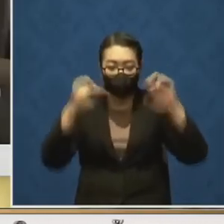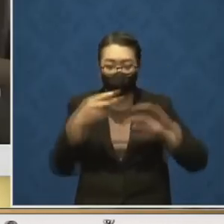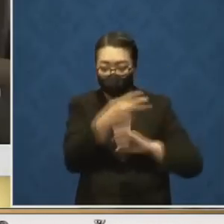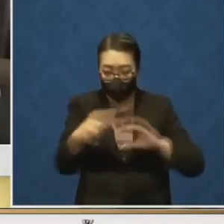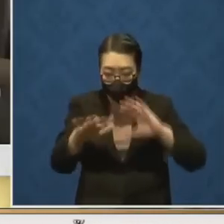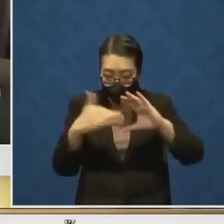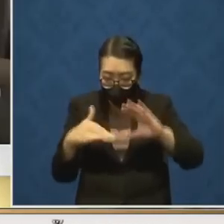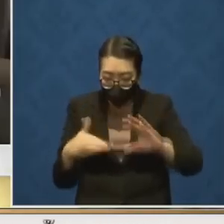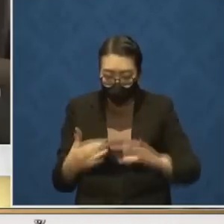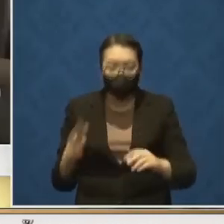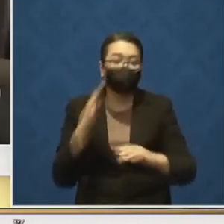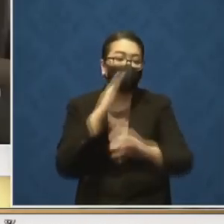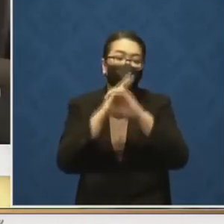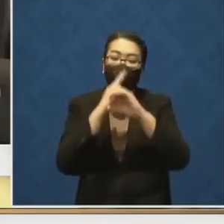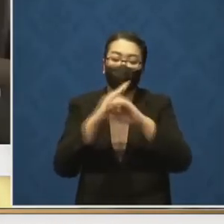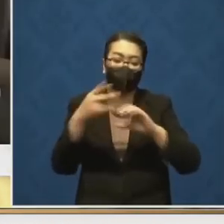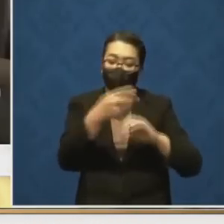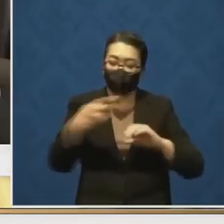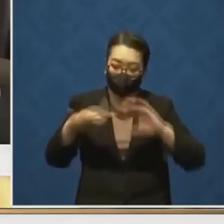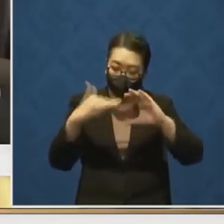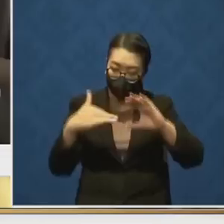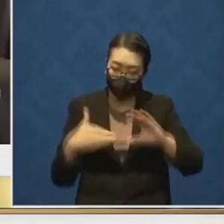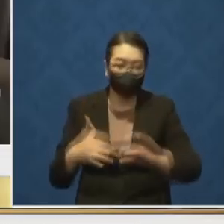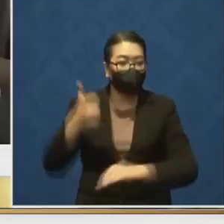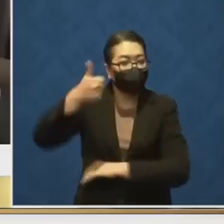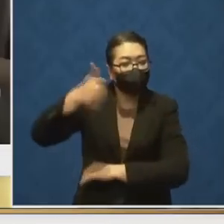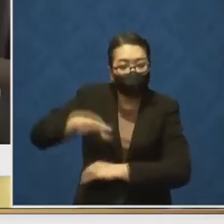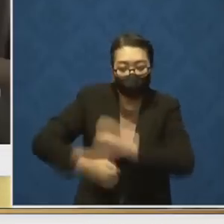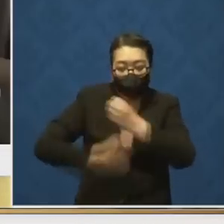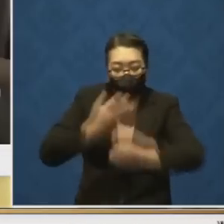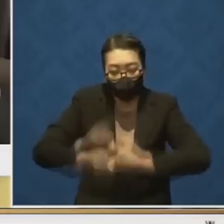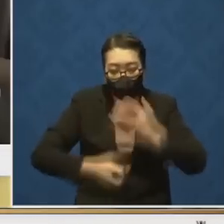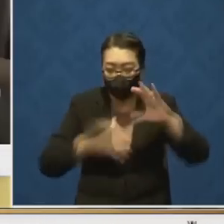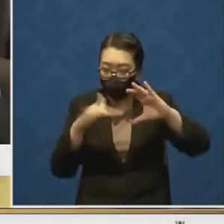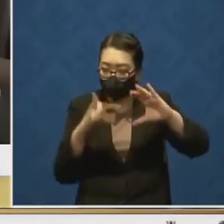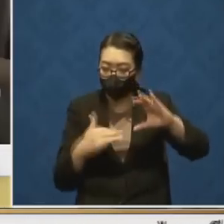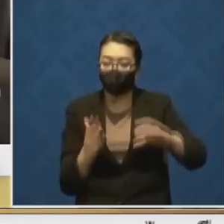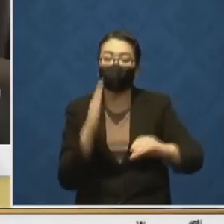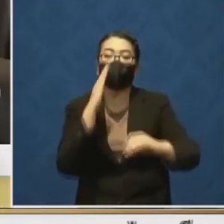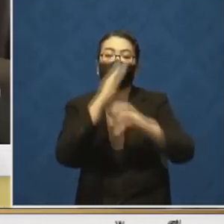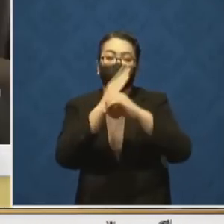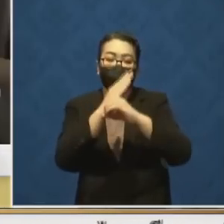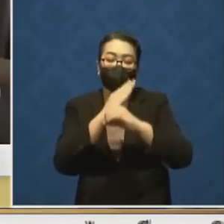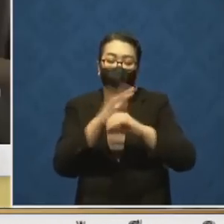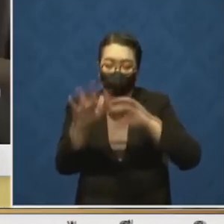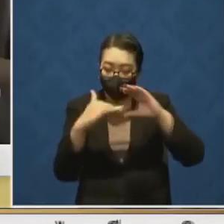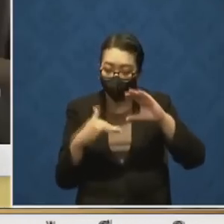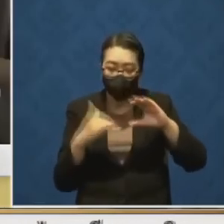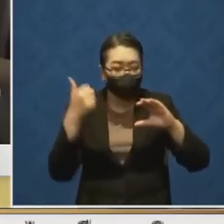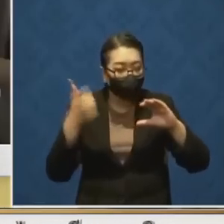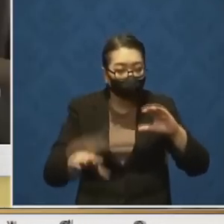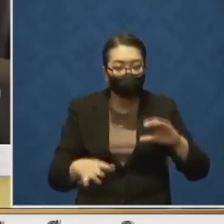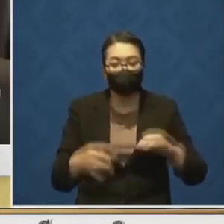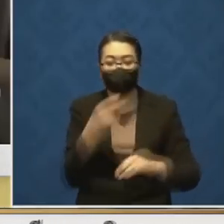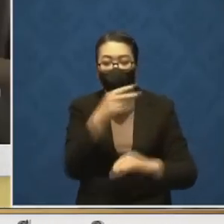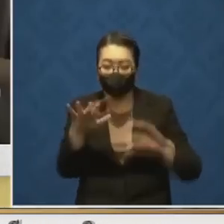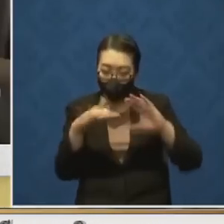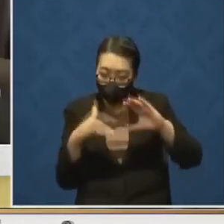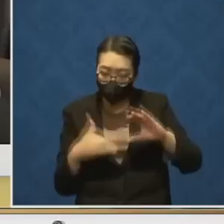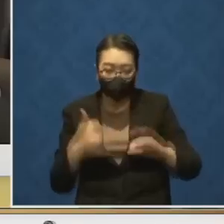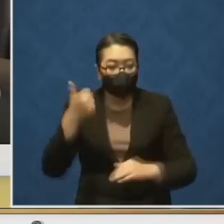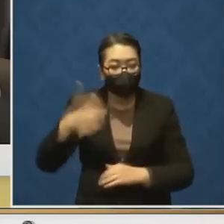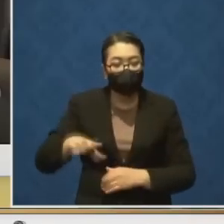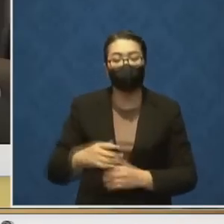อประยุษจันโดชาประชาชนไมมีสิทธิที่จะสถอนความรู้สึกไปยงท่านได้